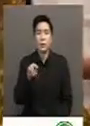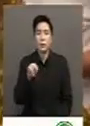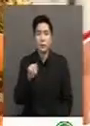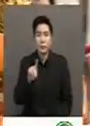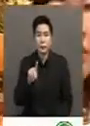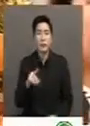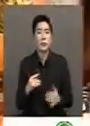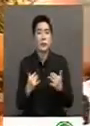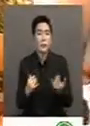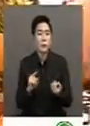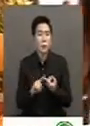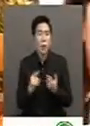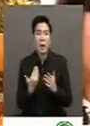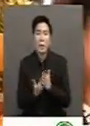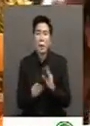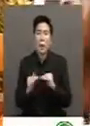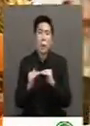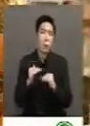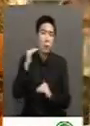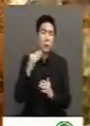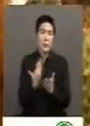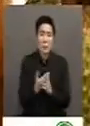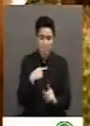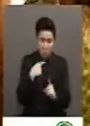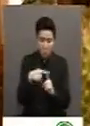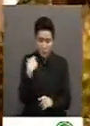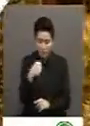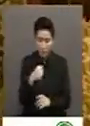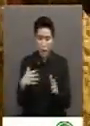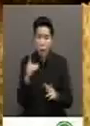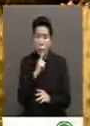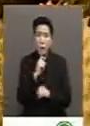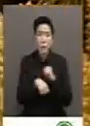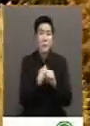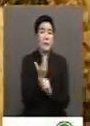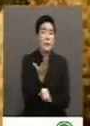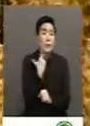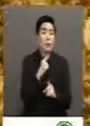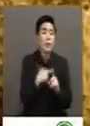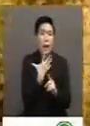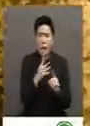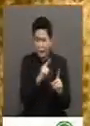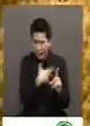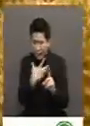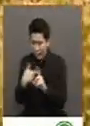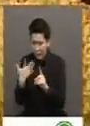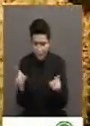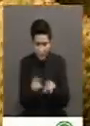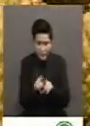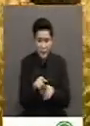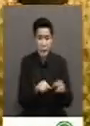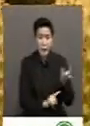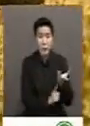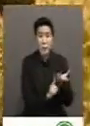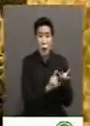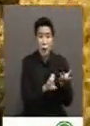อกิโลกรัมถือว่าสูงขึ้นกว่า10บาทหากเทียบกับเดือนพฤษภาคมปีที่แล้วที่มีราคา120บาทต่อกิโล